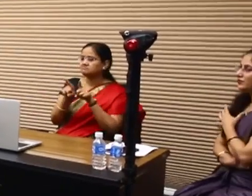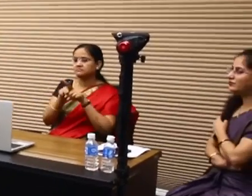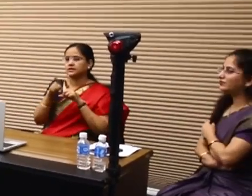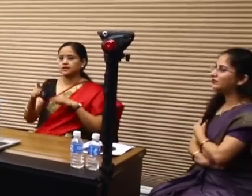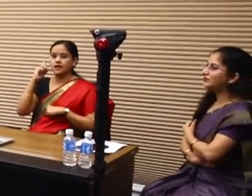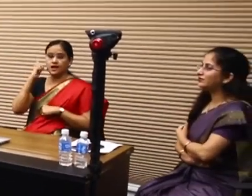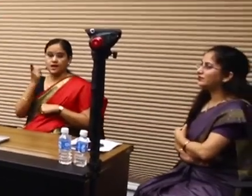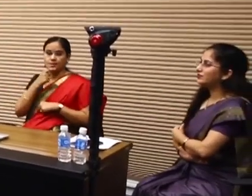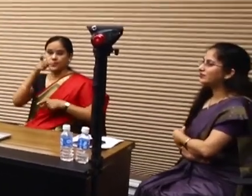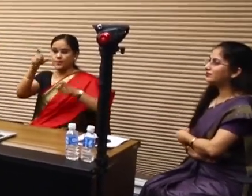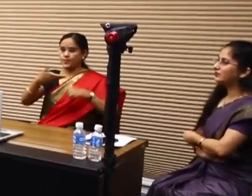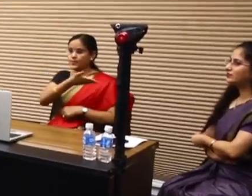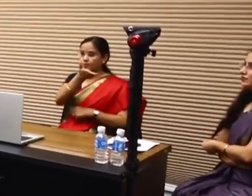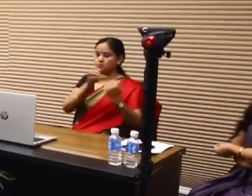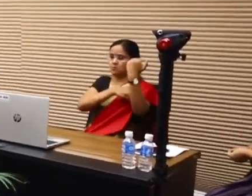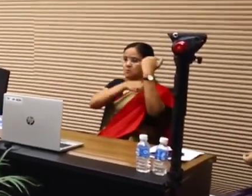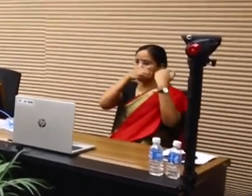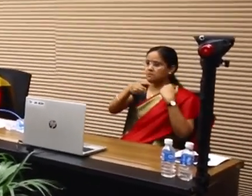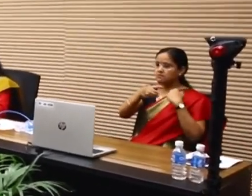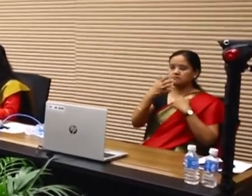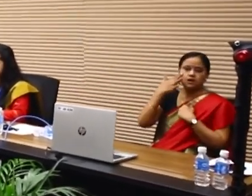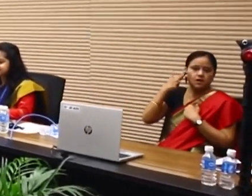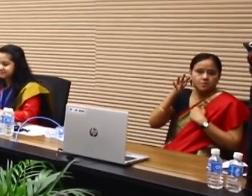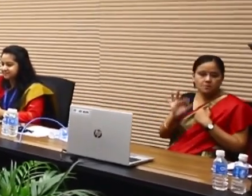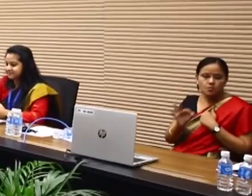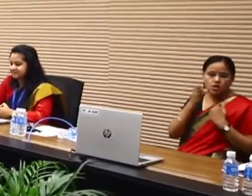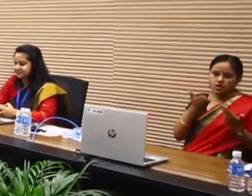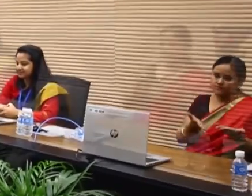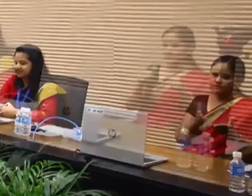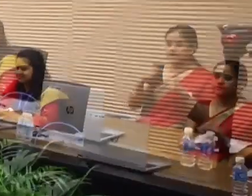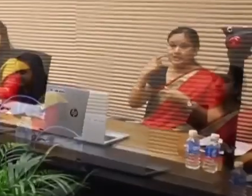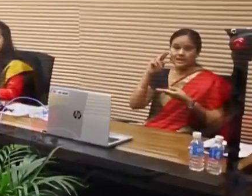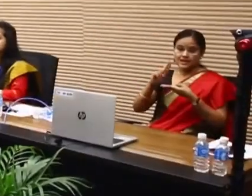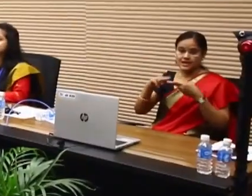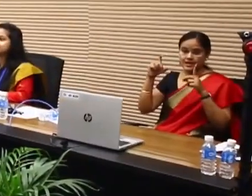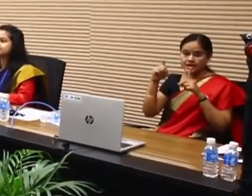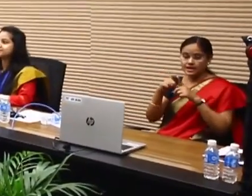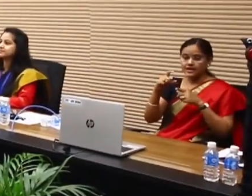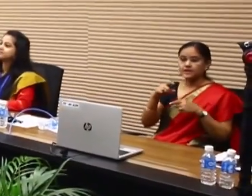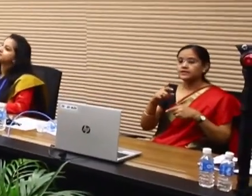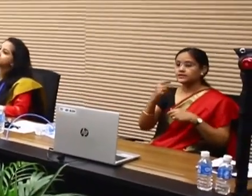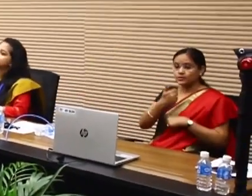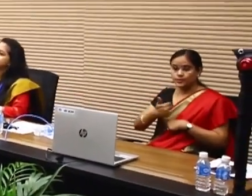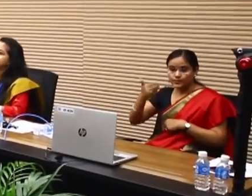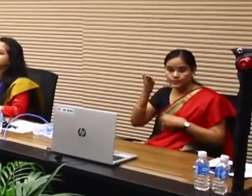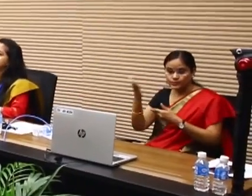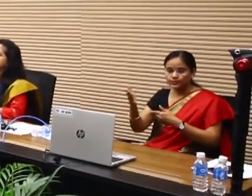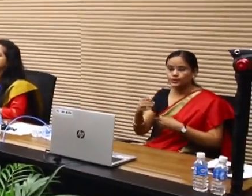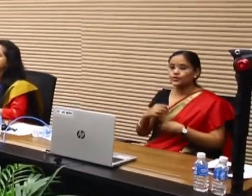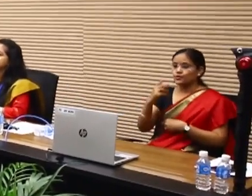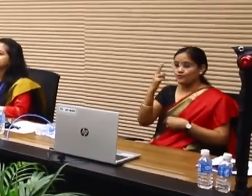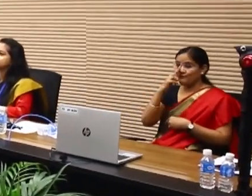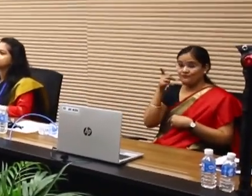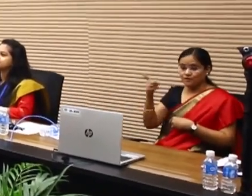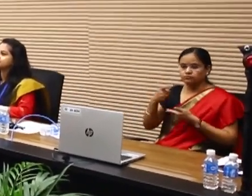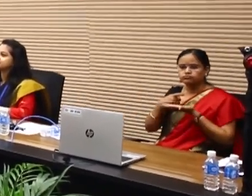तथा श्रवण बाधित व्यक्तियों के सशक्तिकरण में एक महत्वपूर्ण भूमिका निभाती है। भारतीय भद्र संगठन श्री वी गोपालकृष्णन जी से